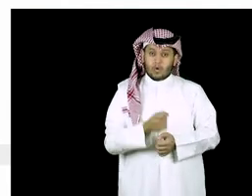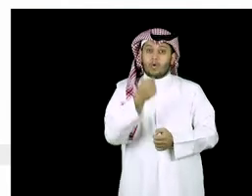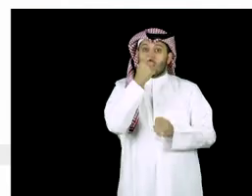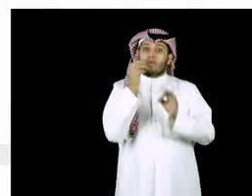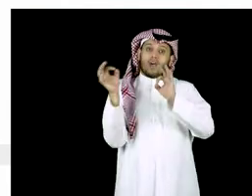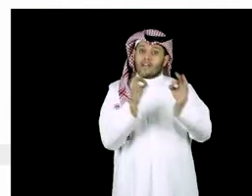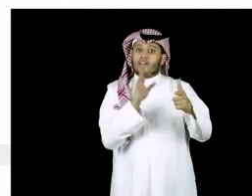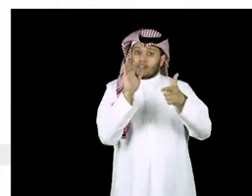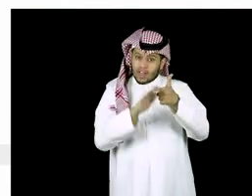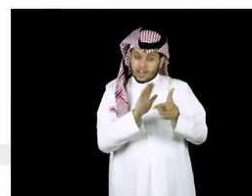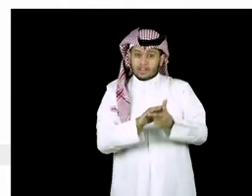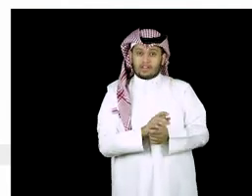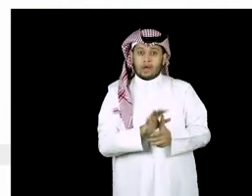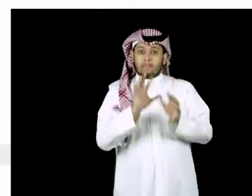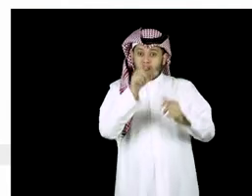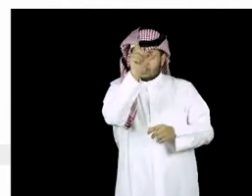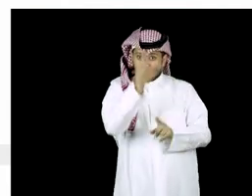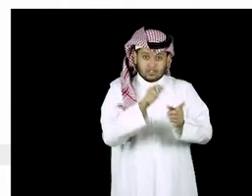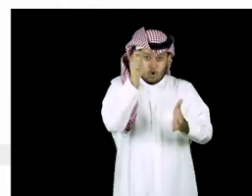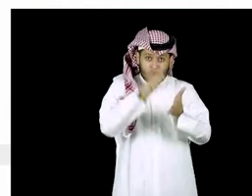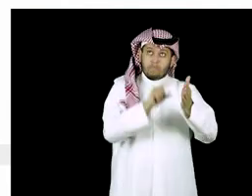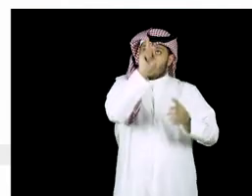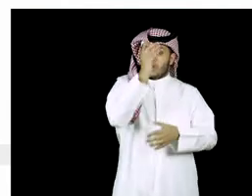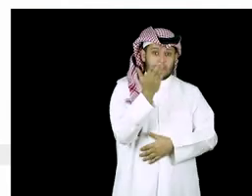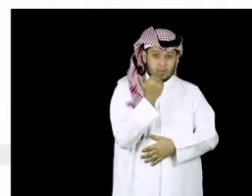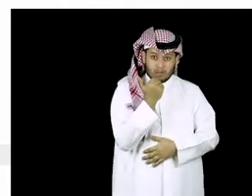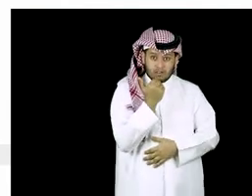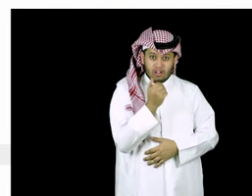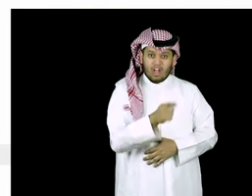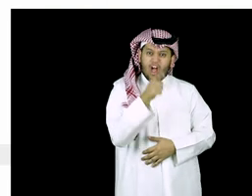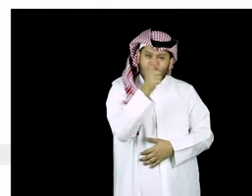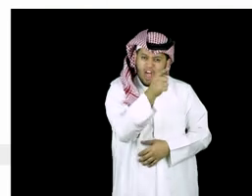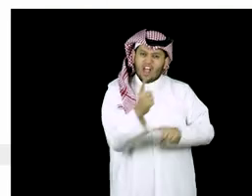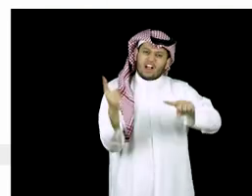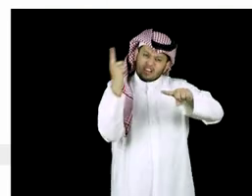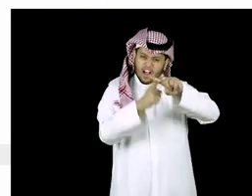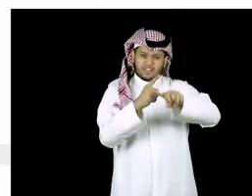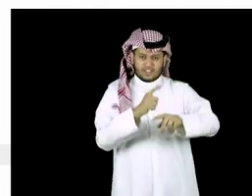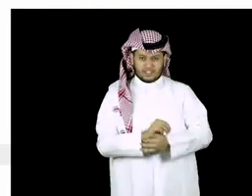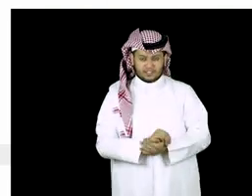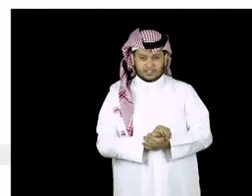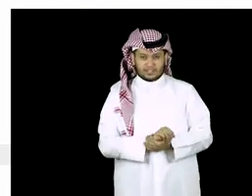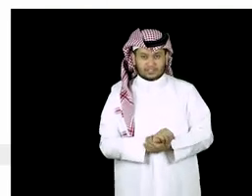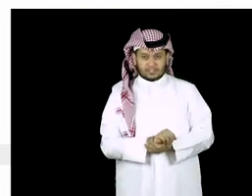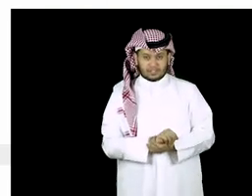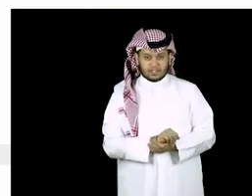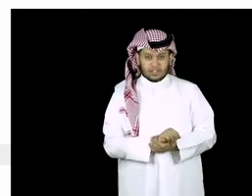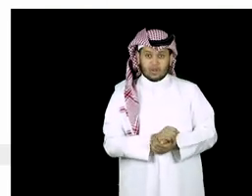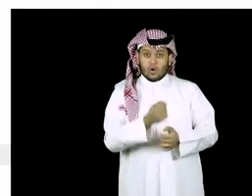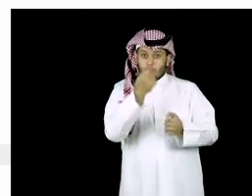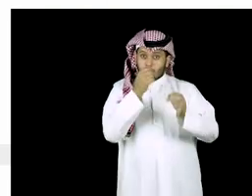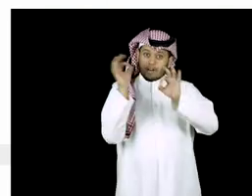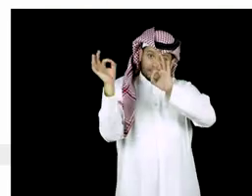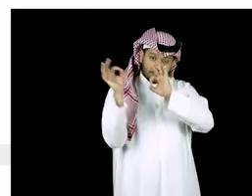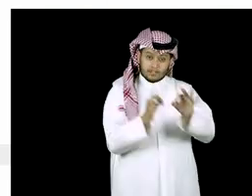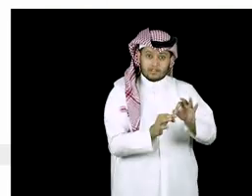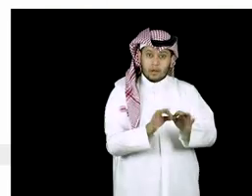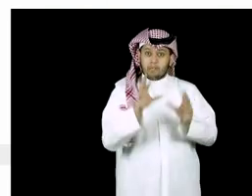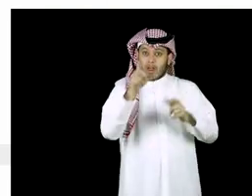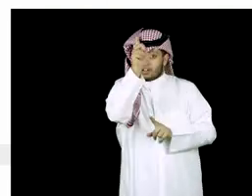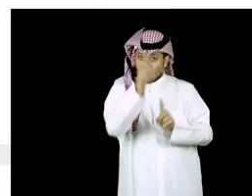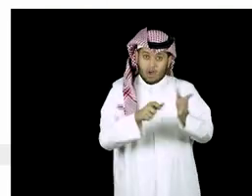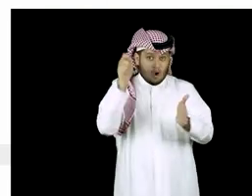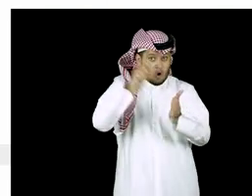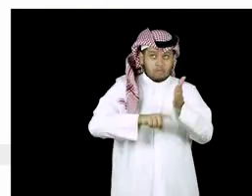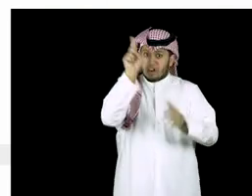تعالى: ومن لم يحكم بما أنزل الله فأولئك هم الكافرون. وقال تعالى: ومن لم يحكم